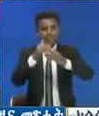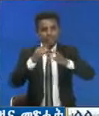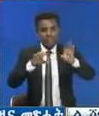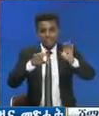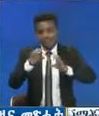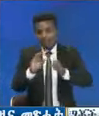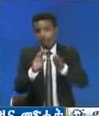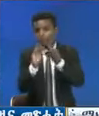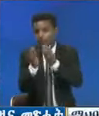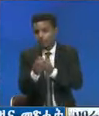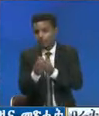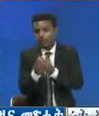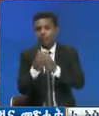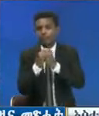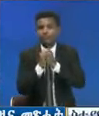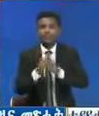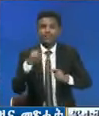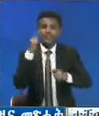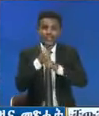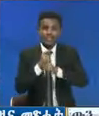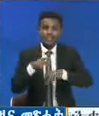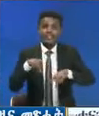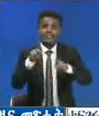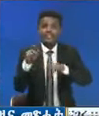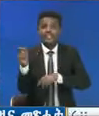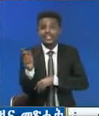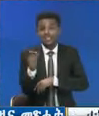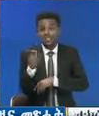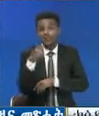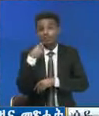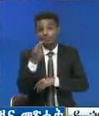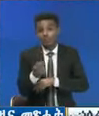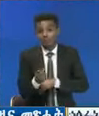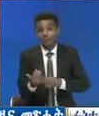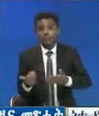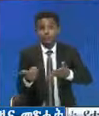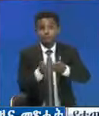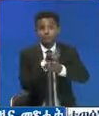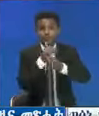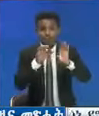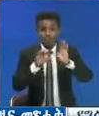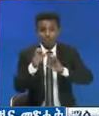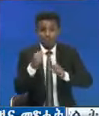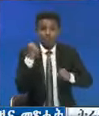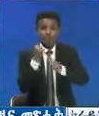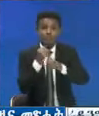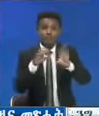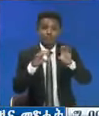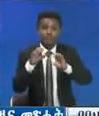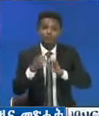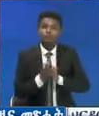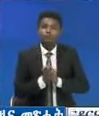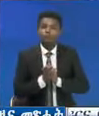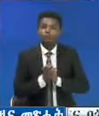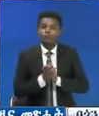እንደዚህው በተገቢው እያረሳችሁ በተገቢው እየዘራችሁ የሚለውን ኖራ የሚታከመውን ኖራ እንዲታከም ያደርጋሉ። በራሳቸው መርጫ ዘው መጥተውን ብለው